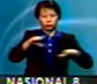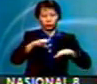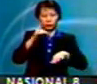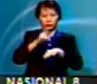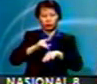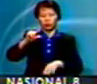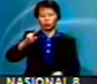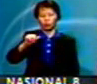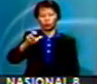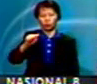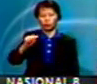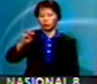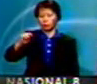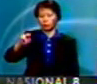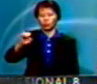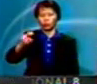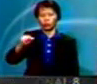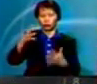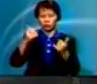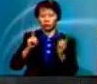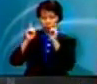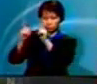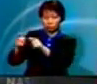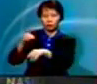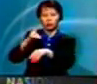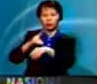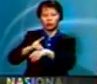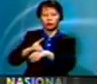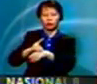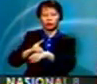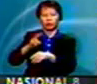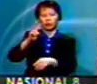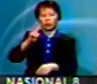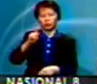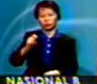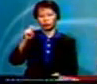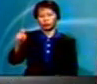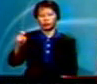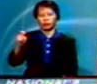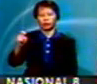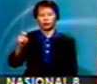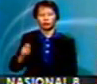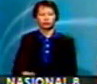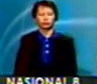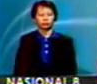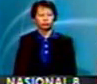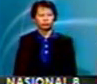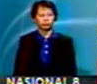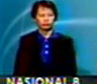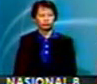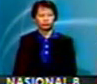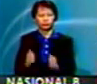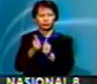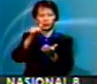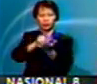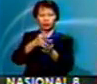Gua Musang. Untuk laporan lanjut, kita bersama Atikah Naim di Kompleks Perpaduan Jajahan Tumpat di Pangkalan Kubur. Teruskan Atikah dengan laporan